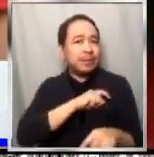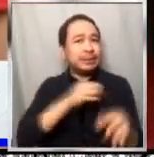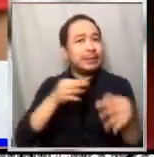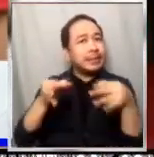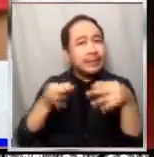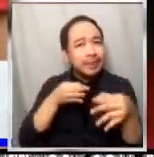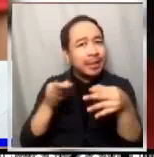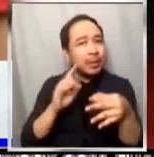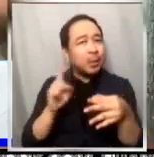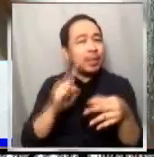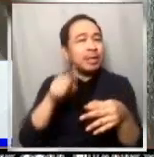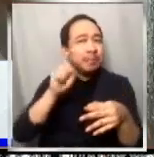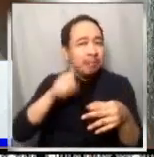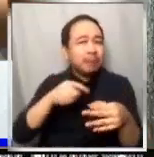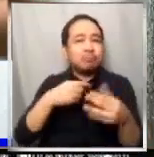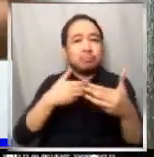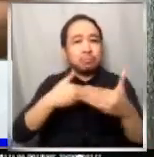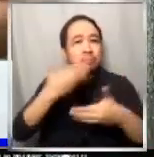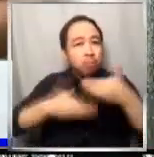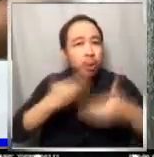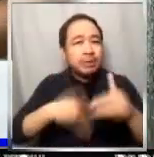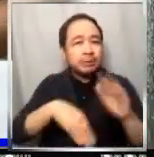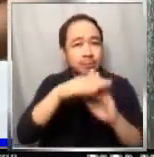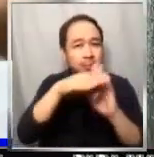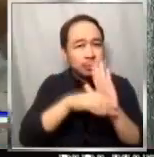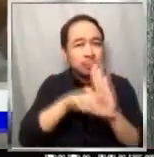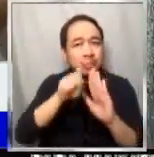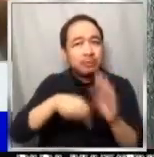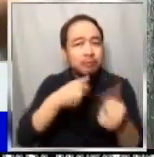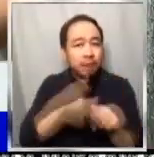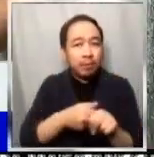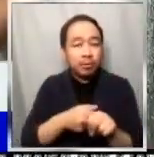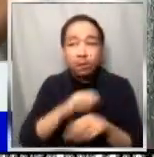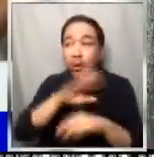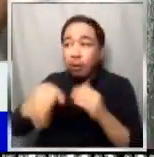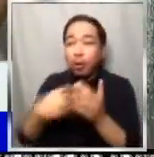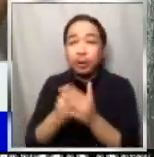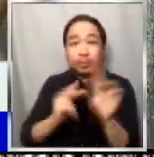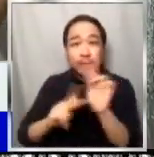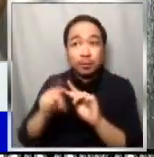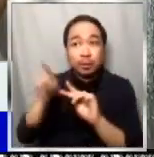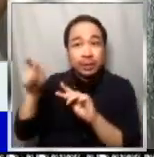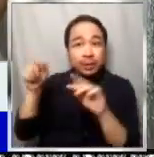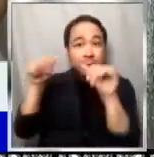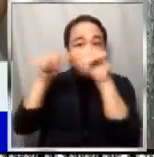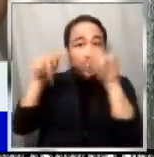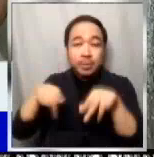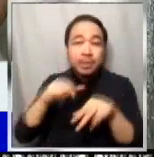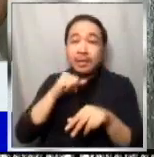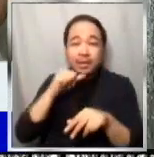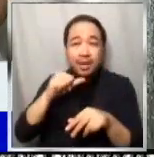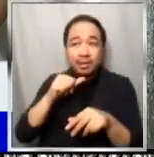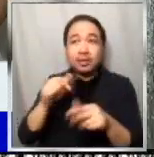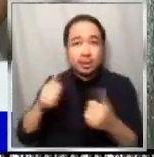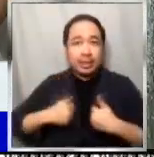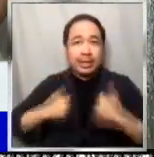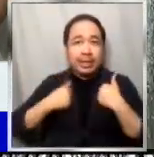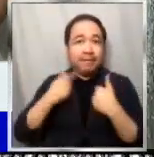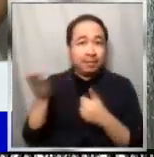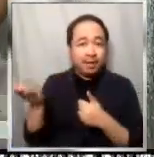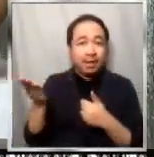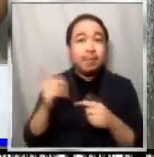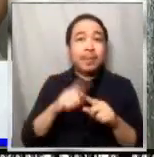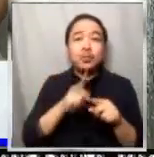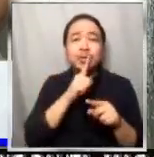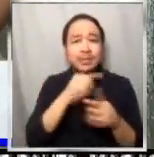na kailangan nilang gawin. Lahat ng mga nasa apartment na yan ay hindi actual residente ng barangay. Sila ang mga seaman na naghihintay ng kanilang mga